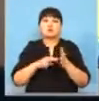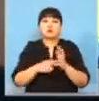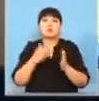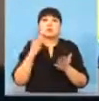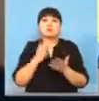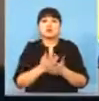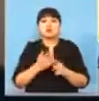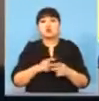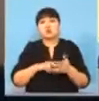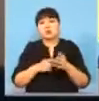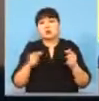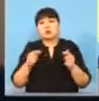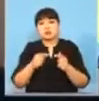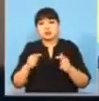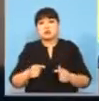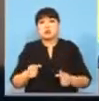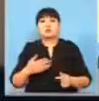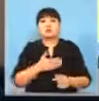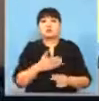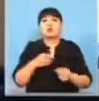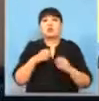бар. Сол планға сәйкес біз